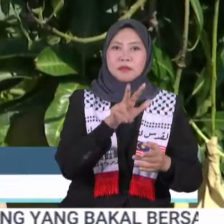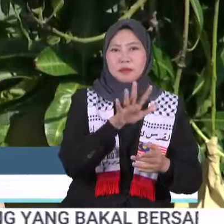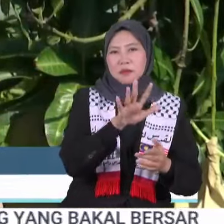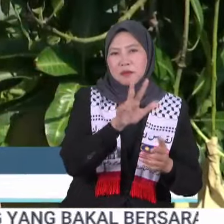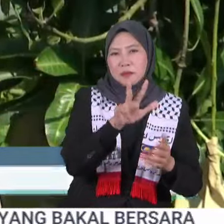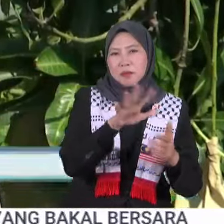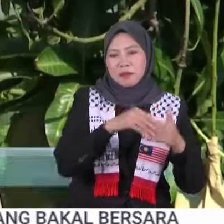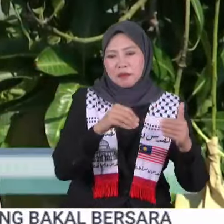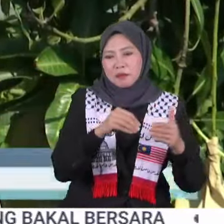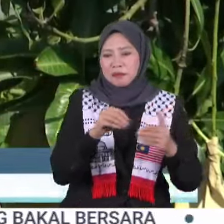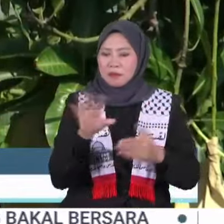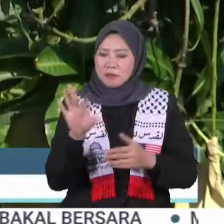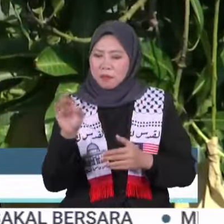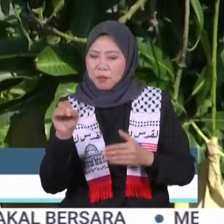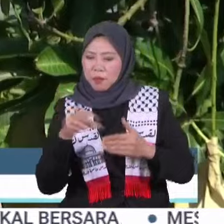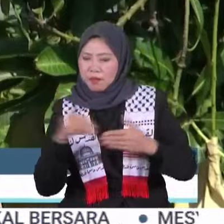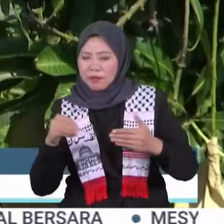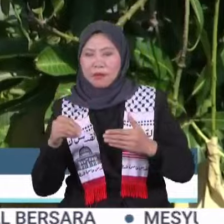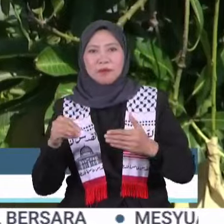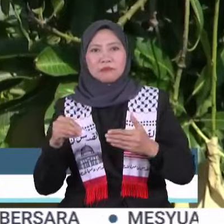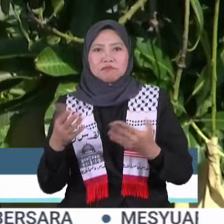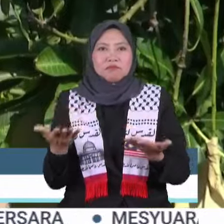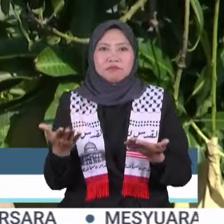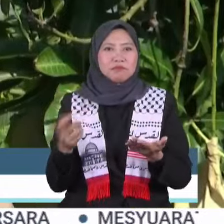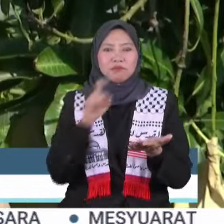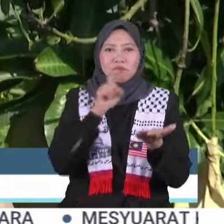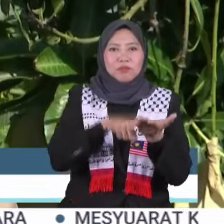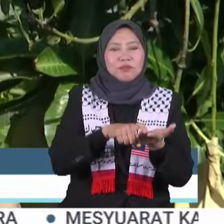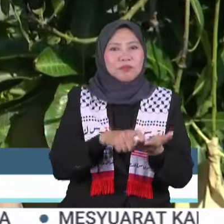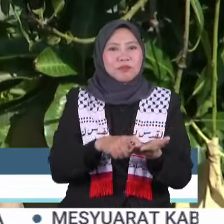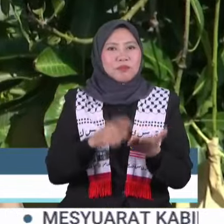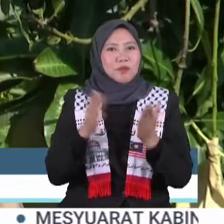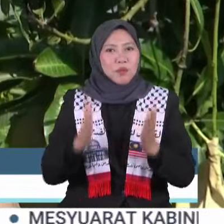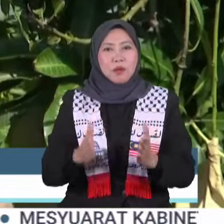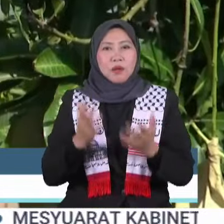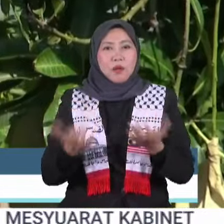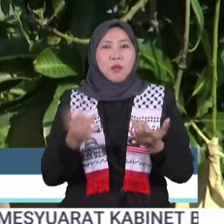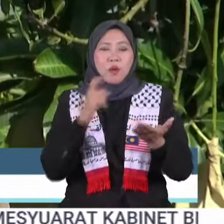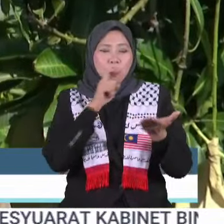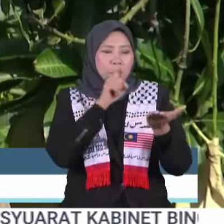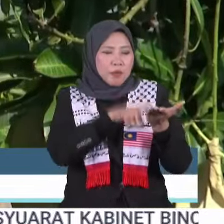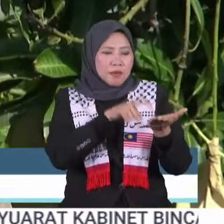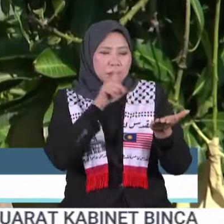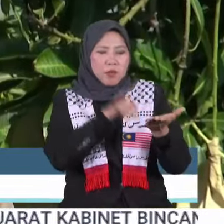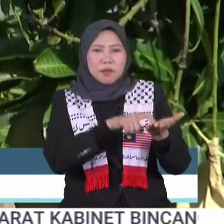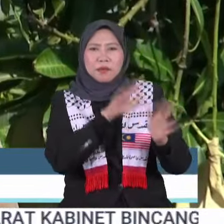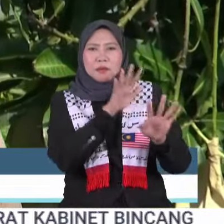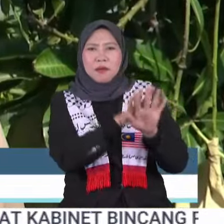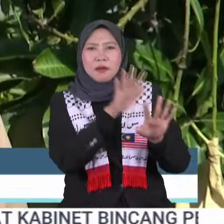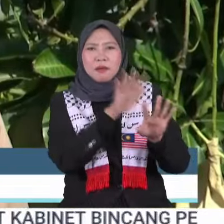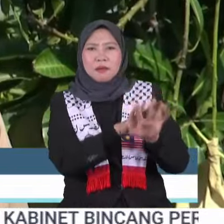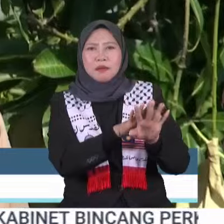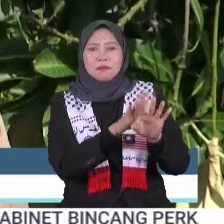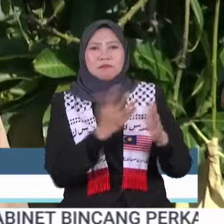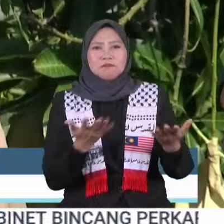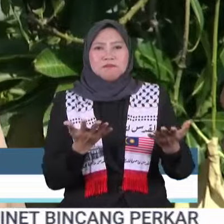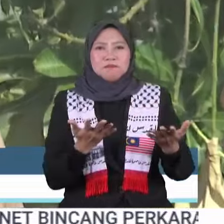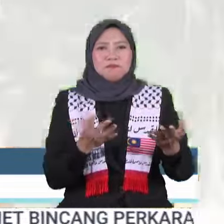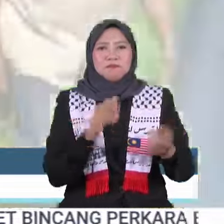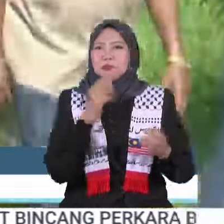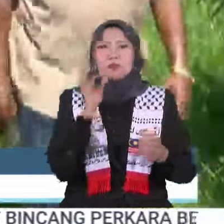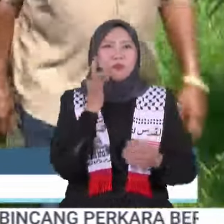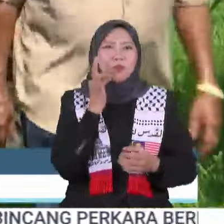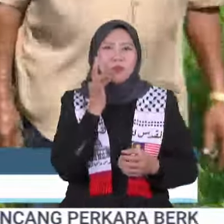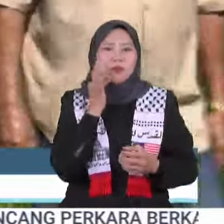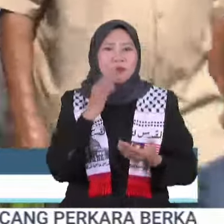RM190 bermacam-macam. Atas permintaan. Terlampau ni permintaan terlampau banyak. Terlampau banyak sampai buah tak